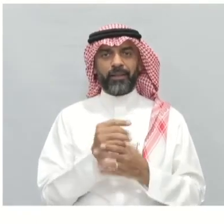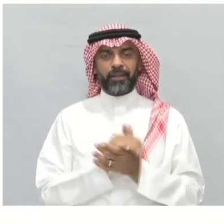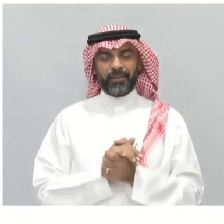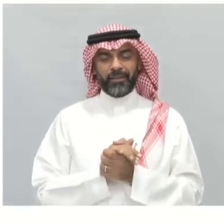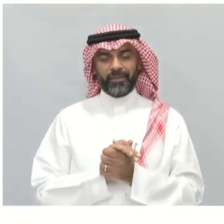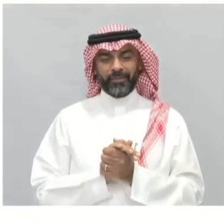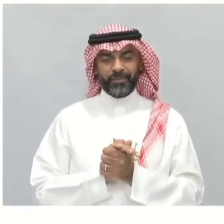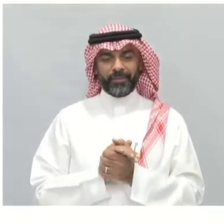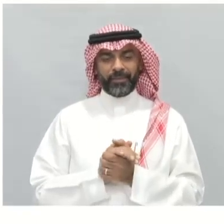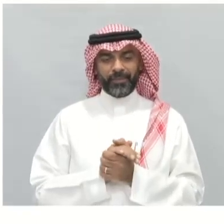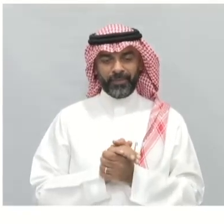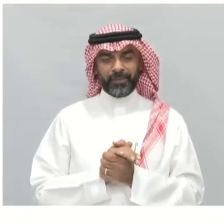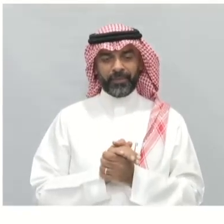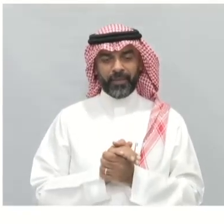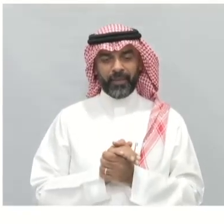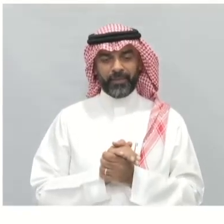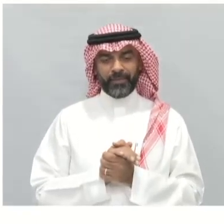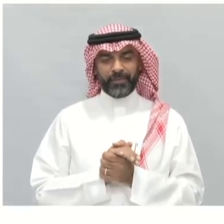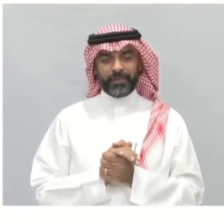بالكتابه فقط